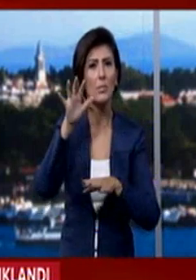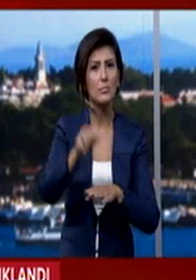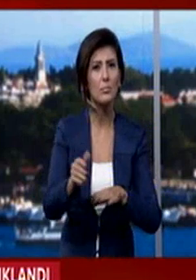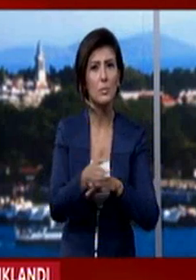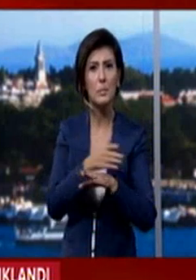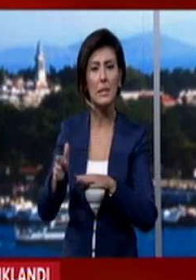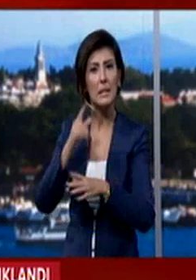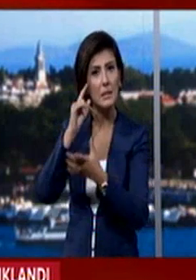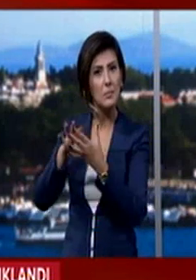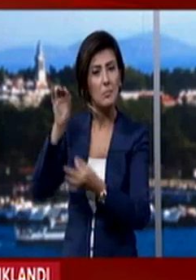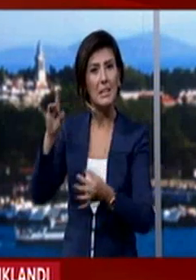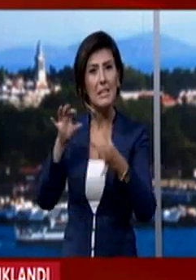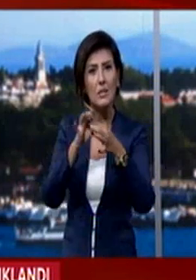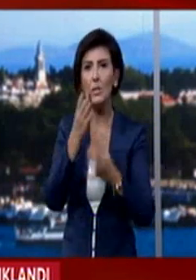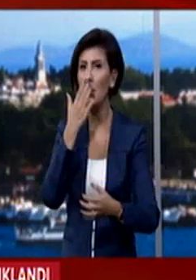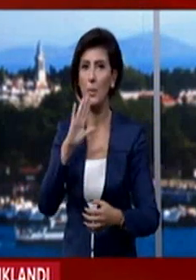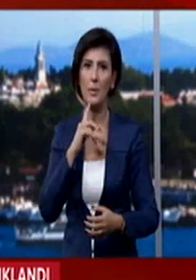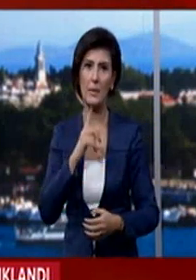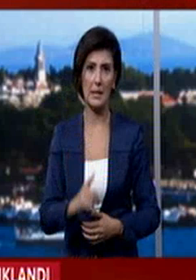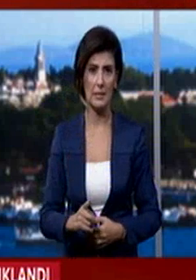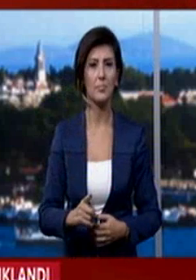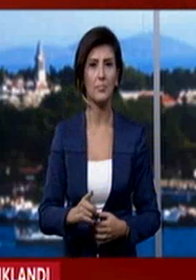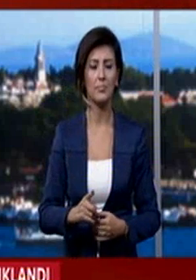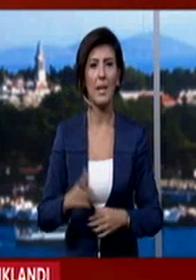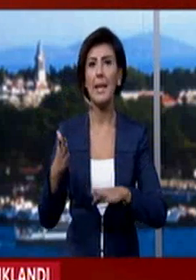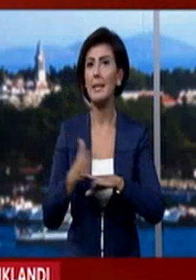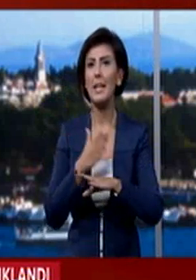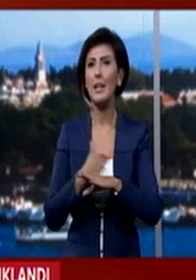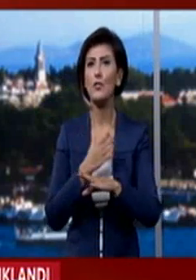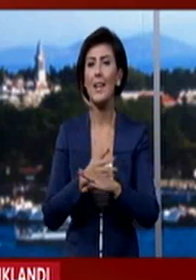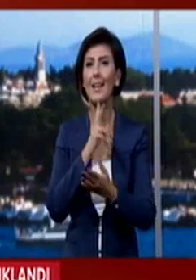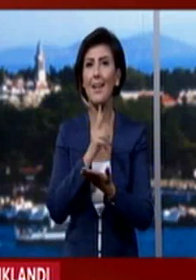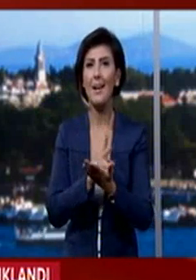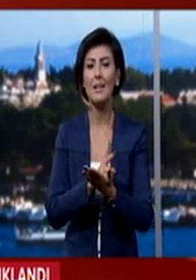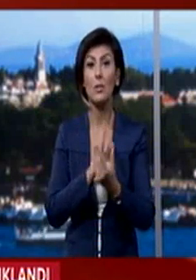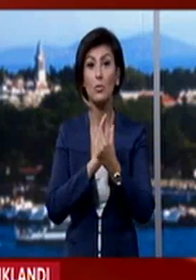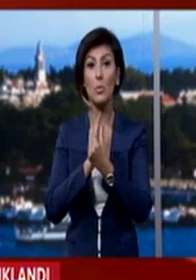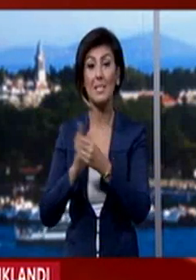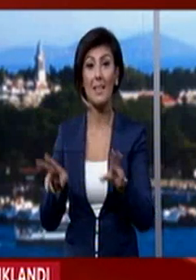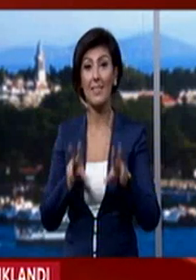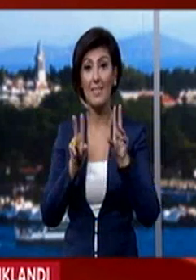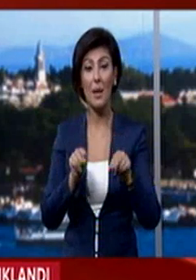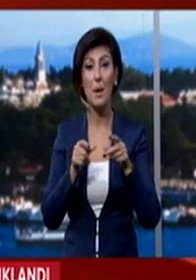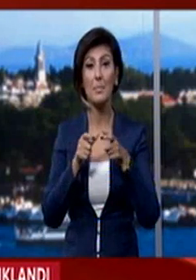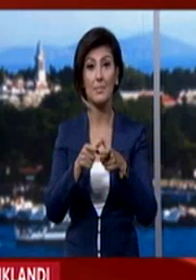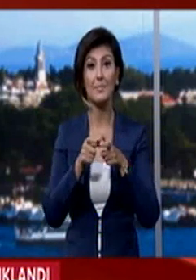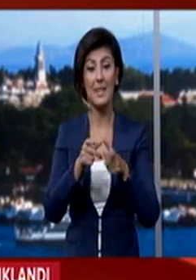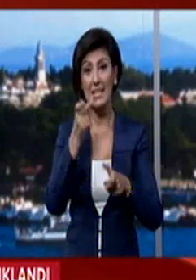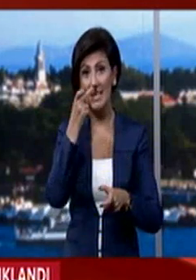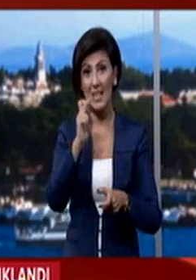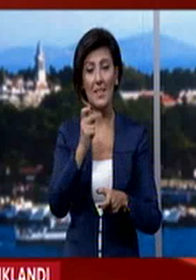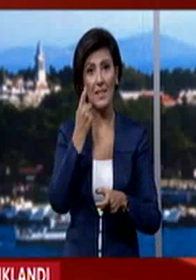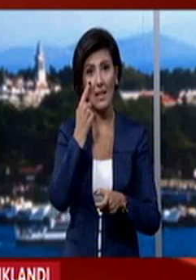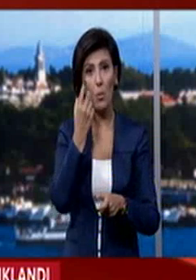mühimmatın sanıklarla bir ilişkisinin tespit edilemediği belirtildi. Gerekçeli kararda dosyanın tamamının dijital ve sahte